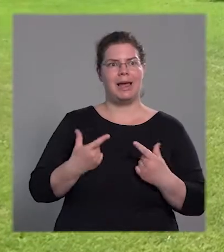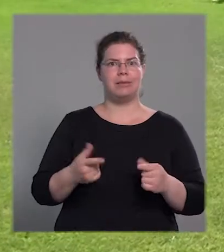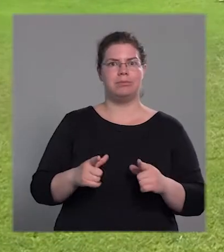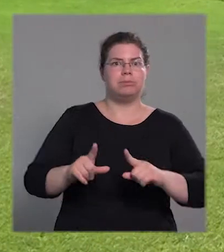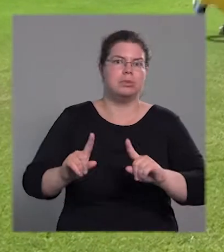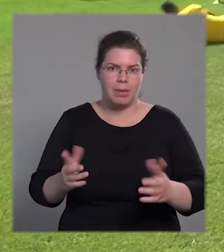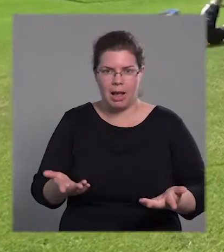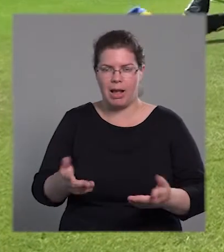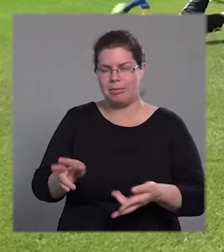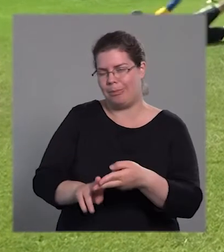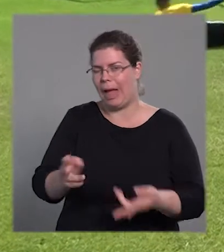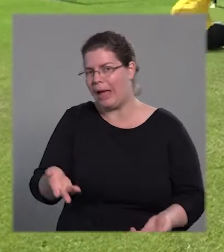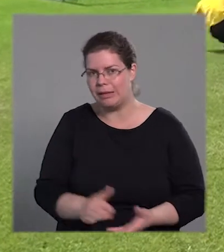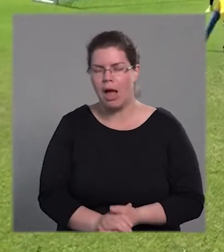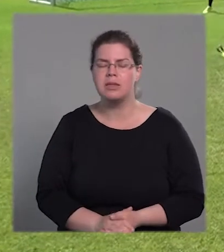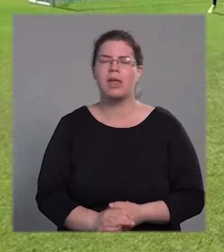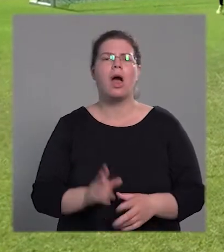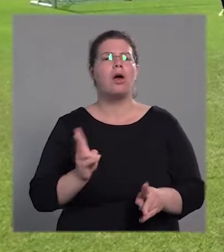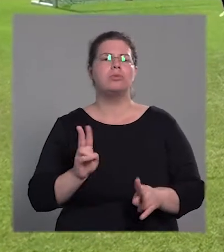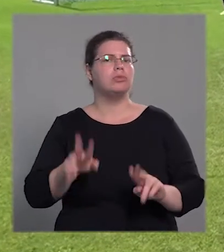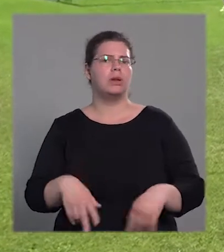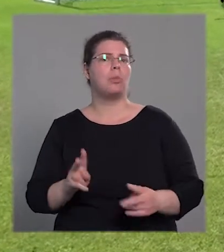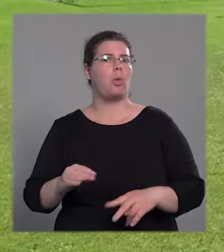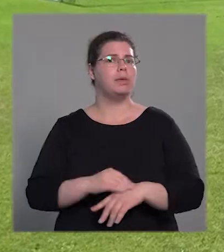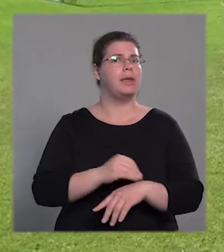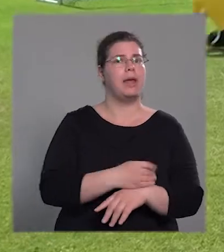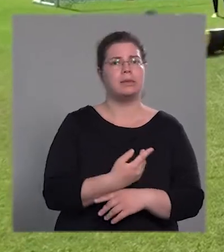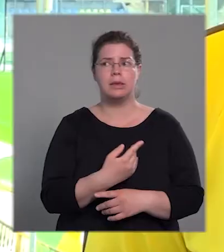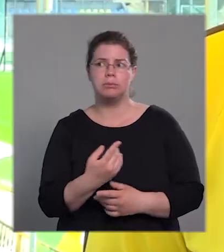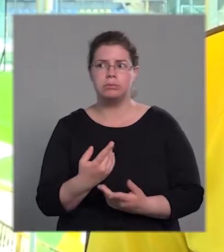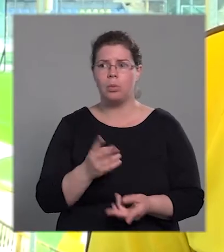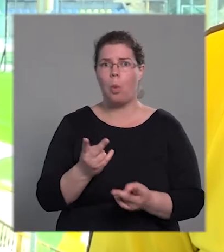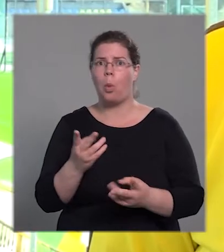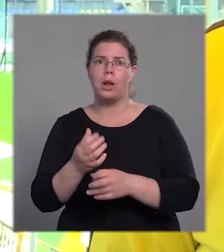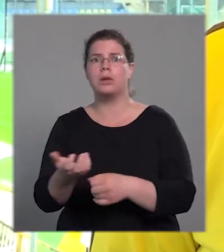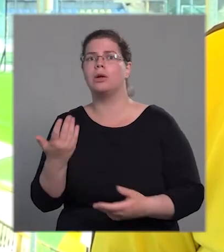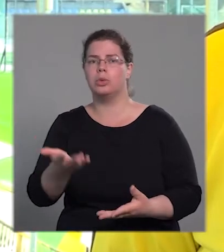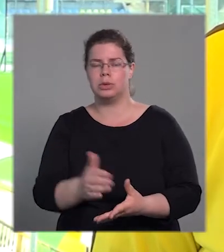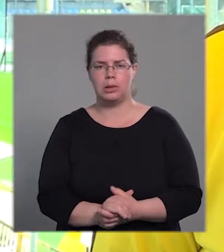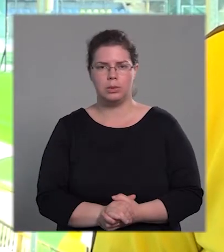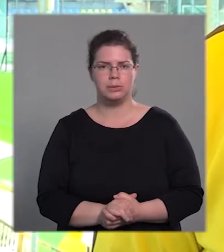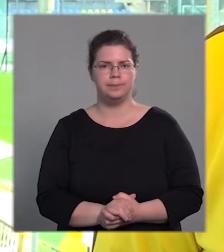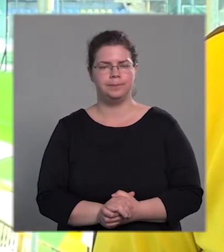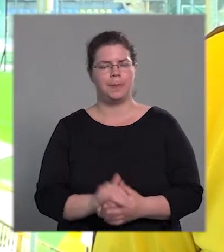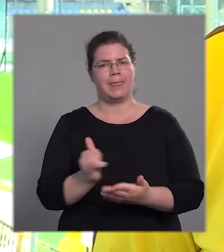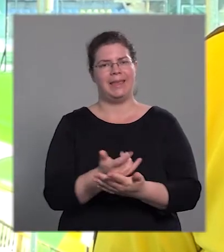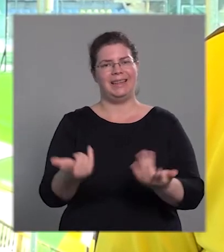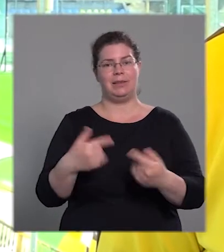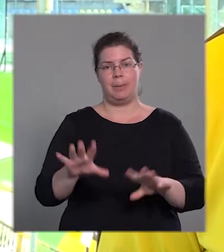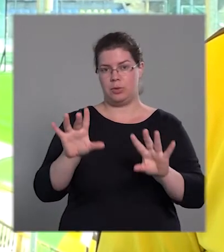a pályán, akkor tulajdonképpen hogy érezted, hogy hol tartottatok? Hát igazából a 10.